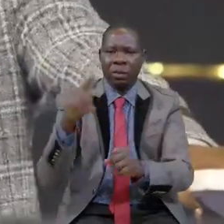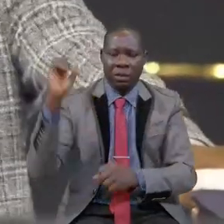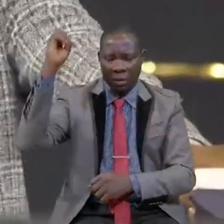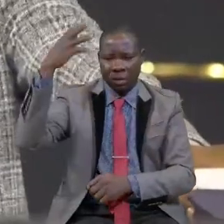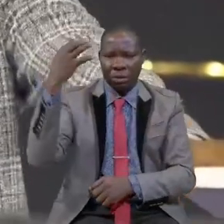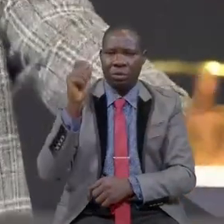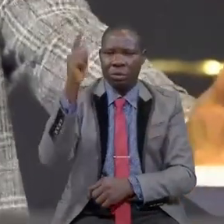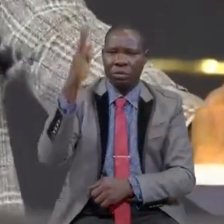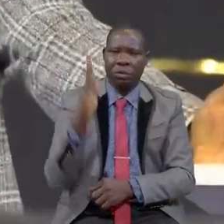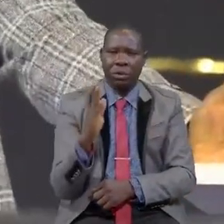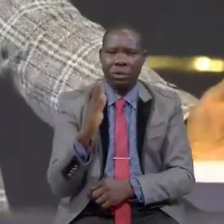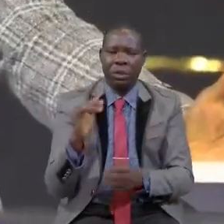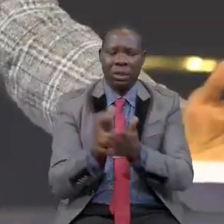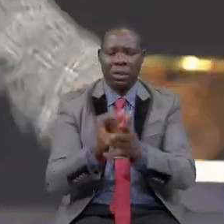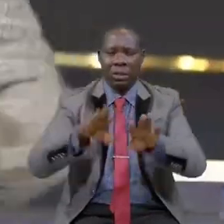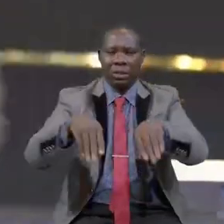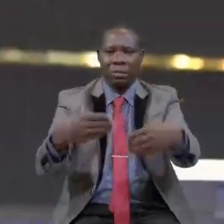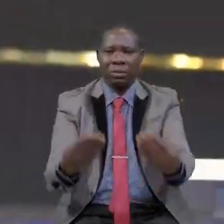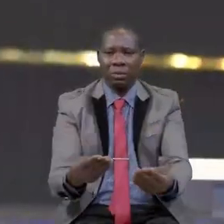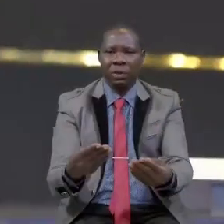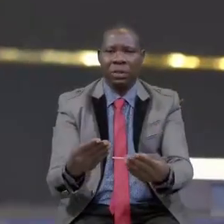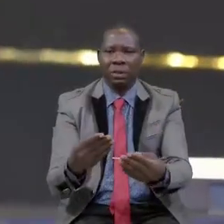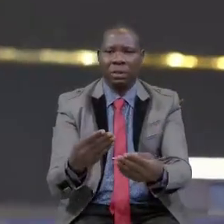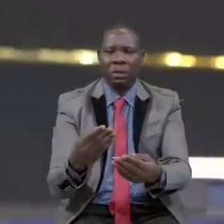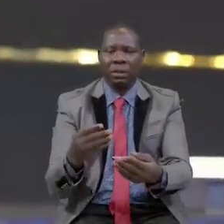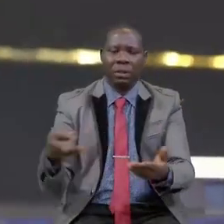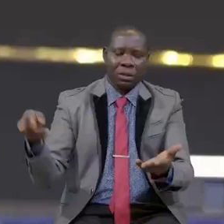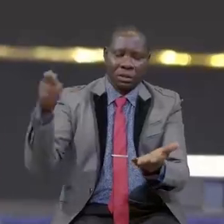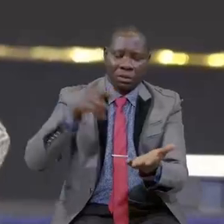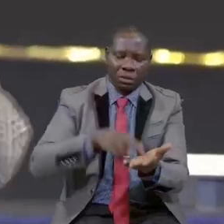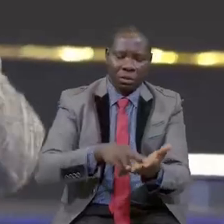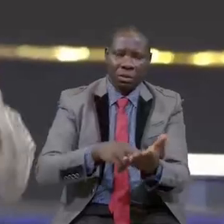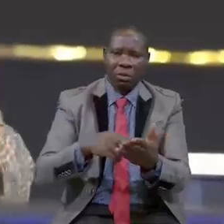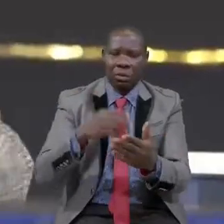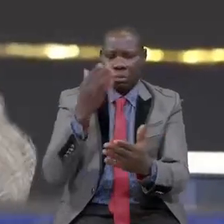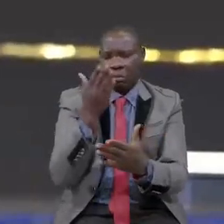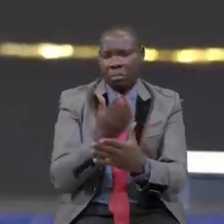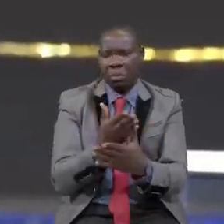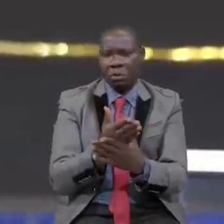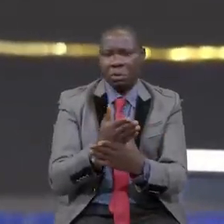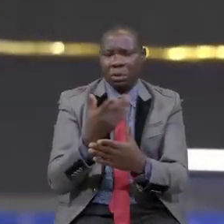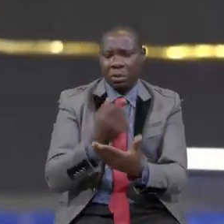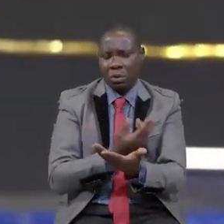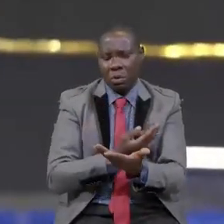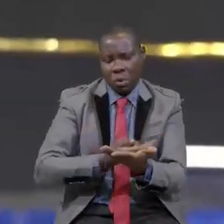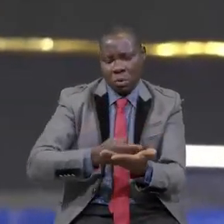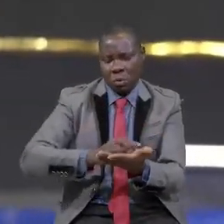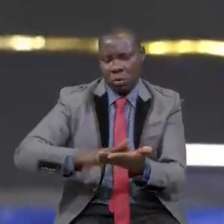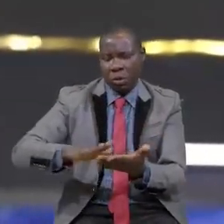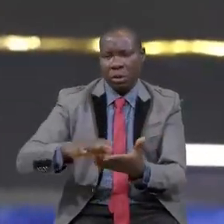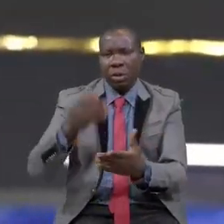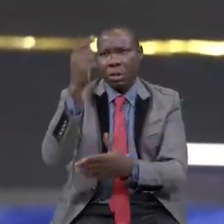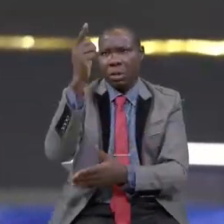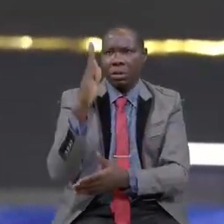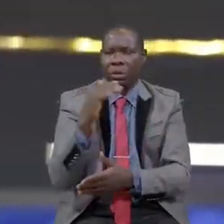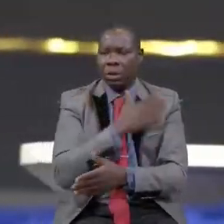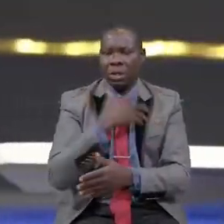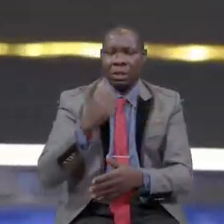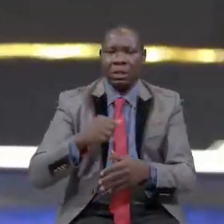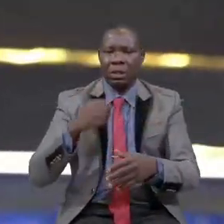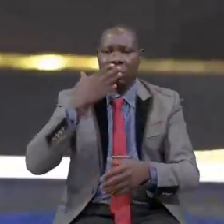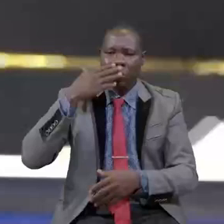grâce de Dieu qui pourvoit la réconciliation entre le Dieu saint et